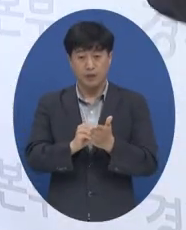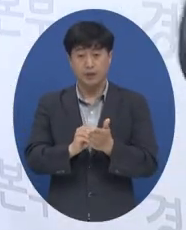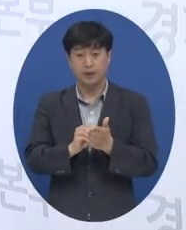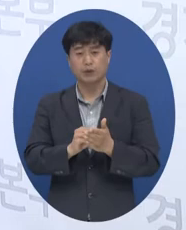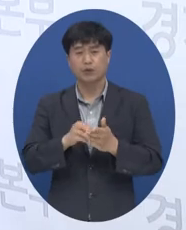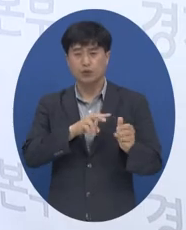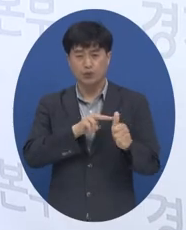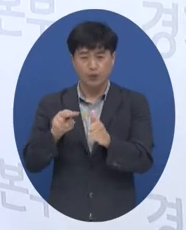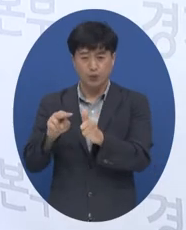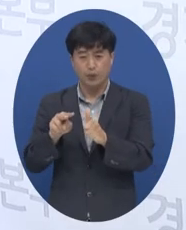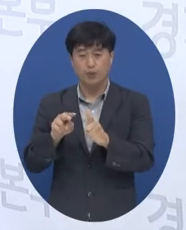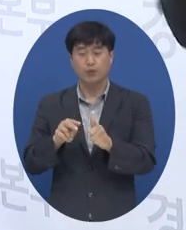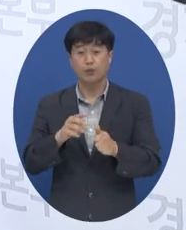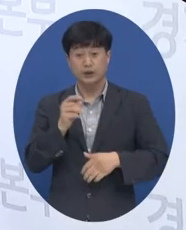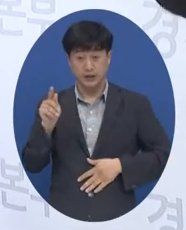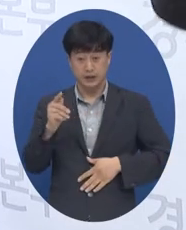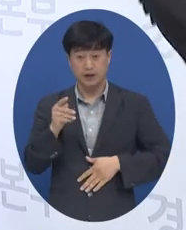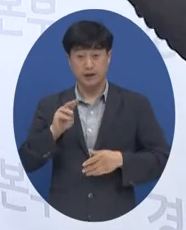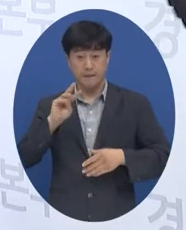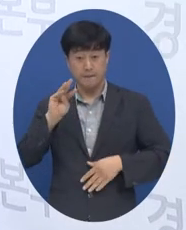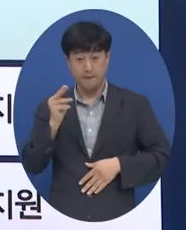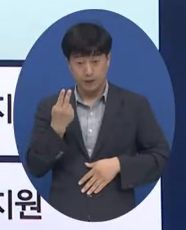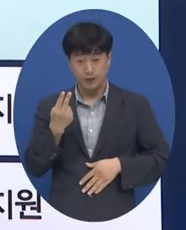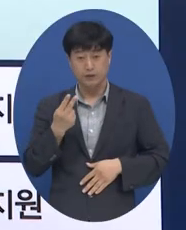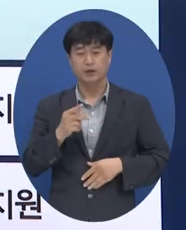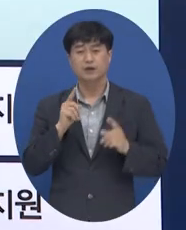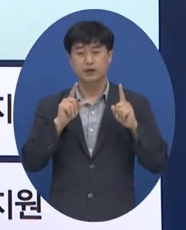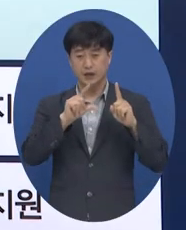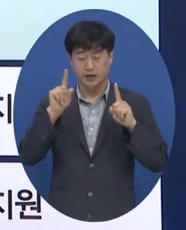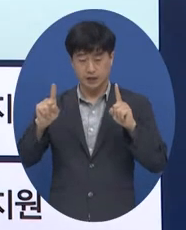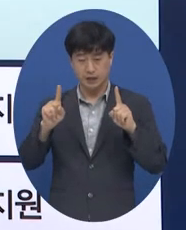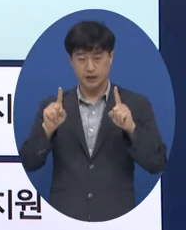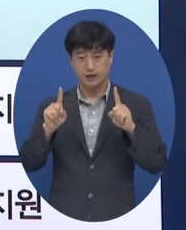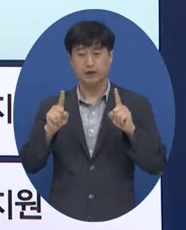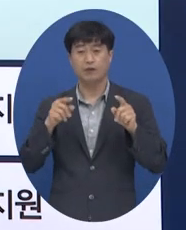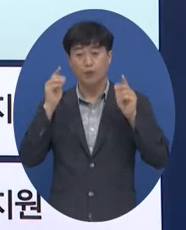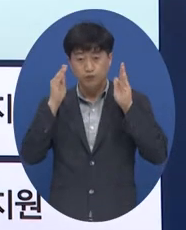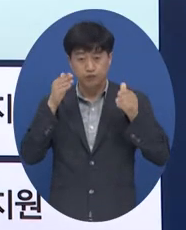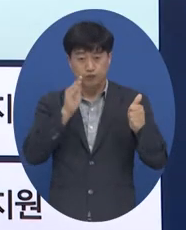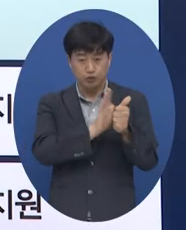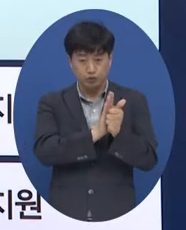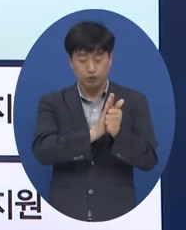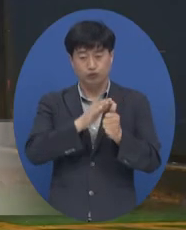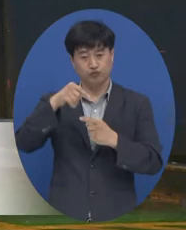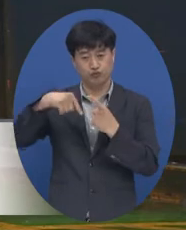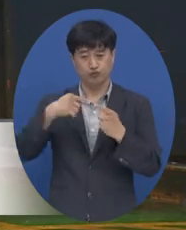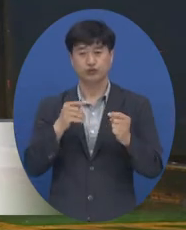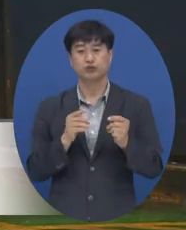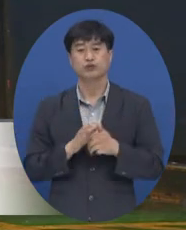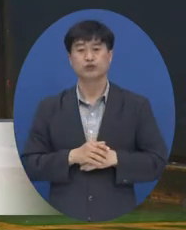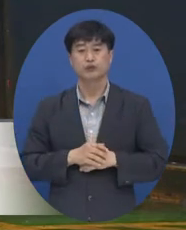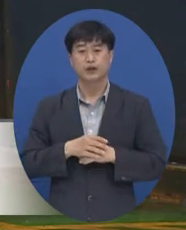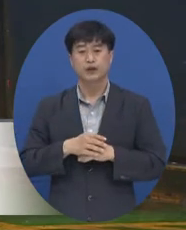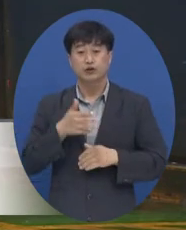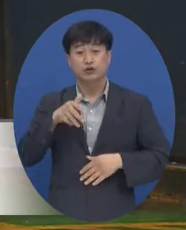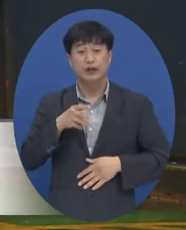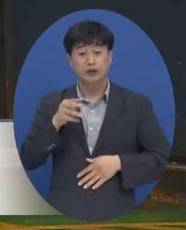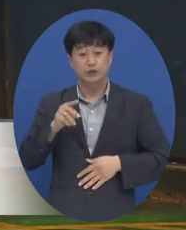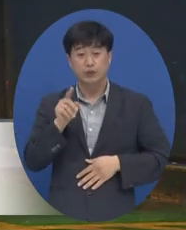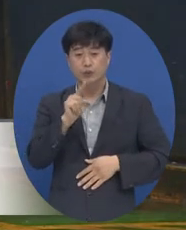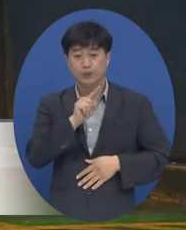분야 중소기업 디지털 전환 지원, 1대1 학습 지원 플랫폼 운영 등을 추진합니다. 저탄소 분야는 자원 회수